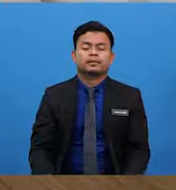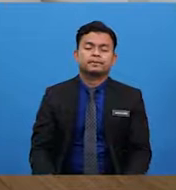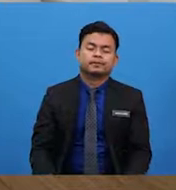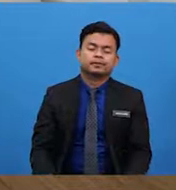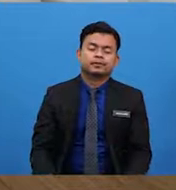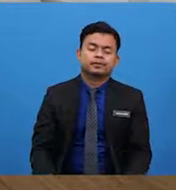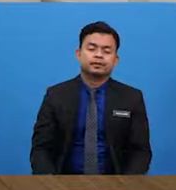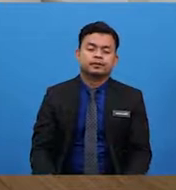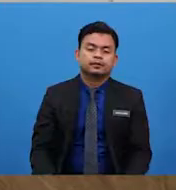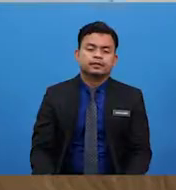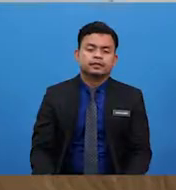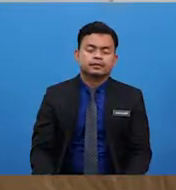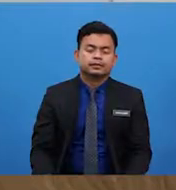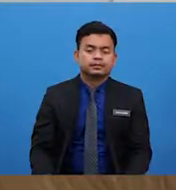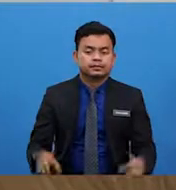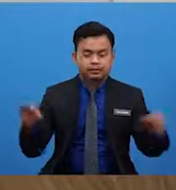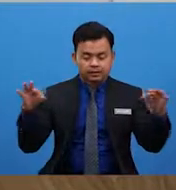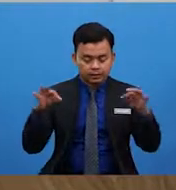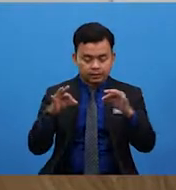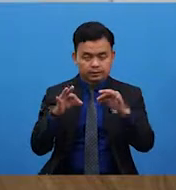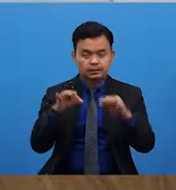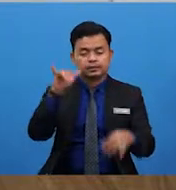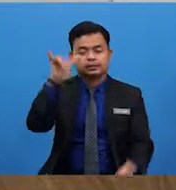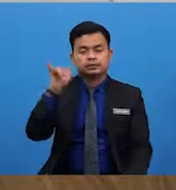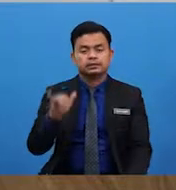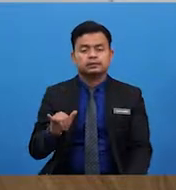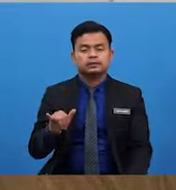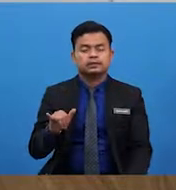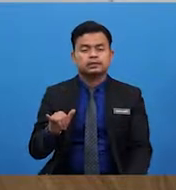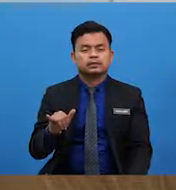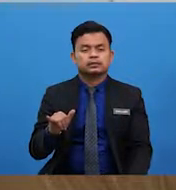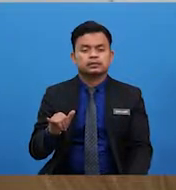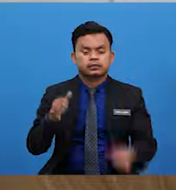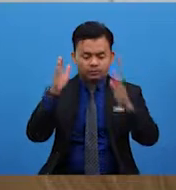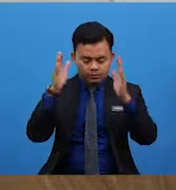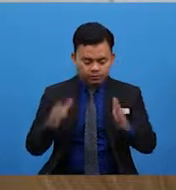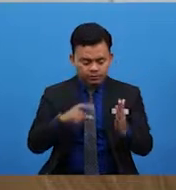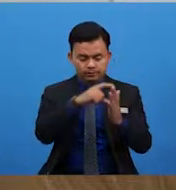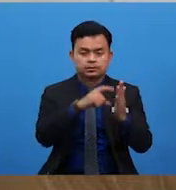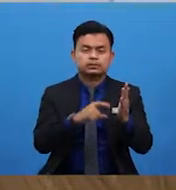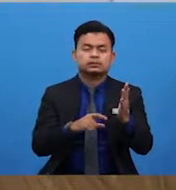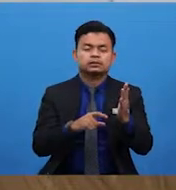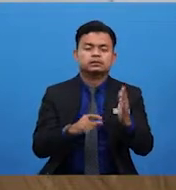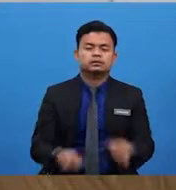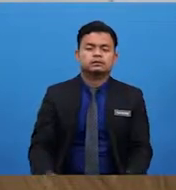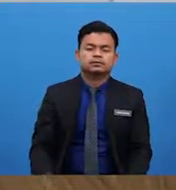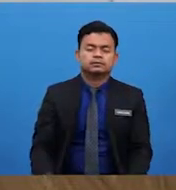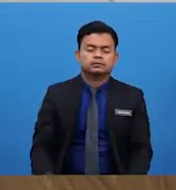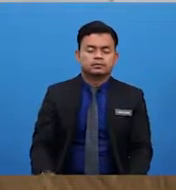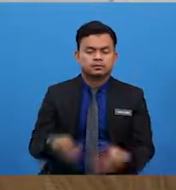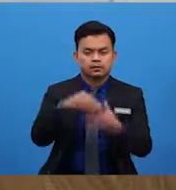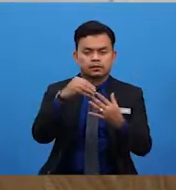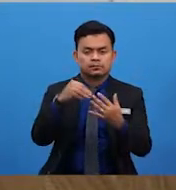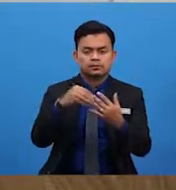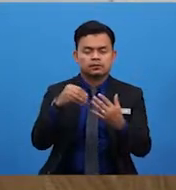pengkarya pengkarya dewasanya secara umumnya cek Gung jadinya nih sering menjadi pilihan pelukis ada